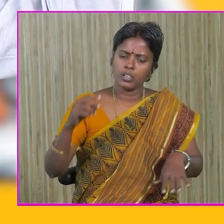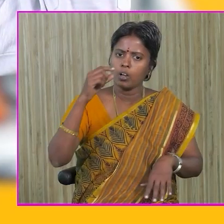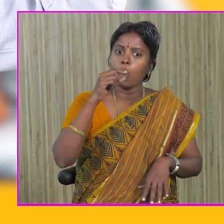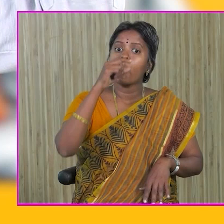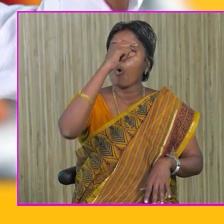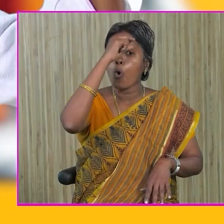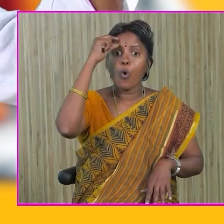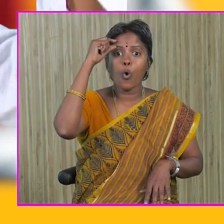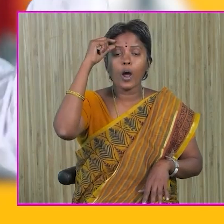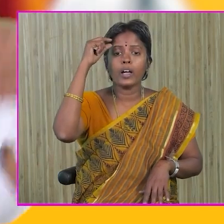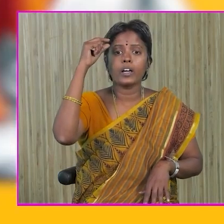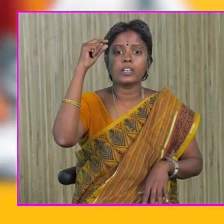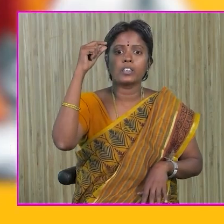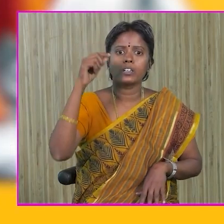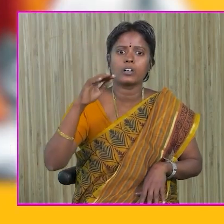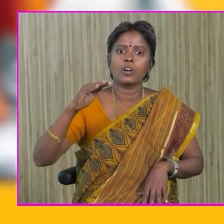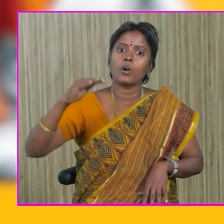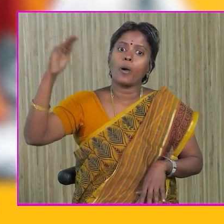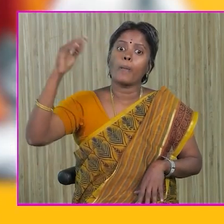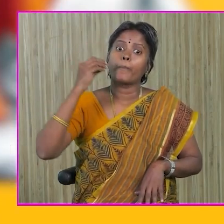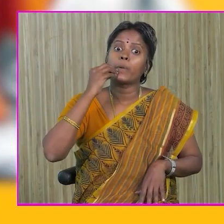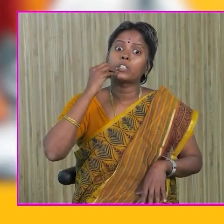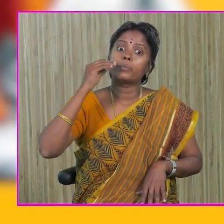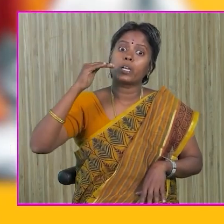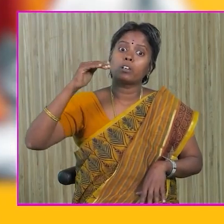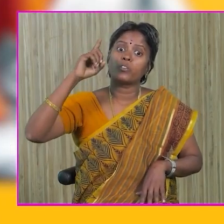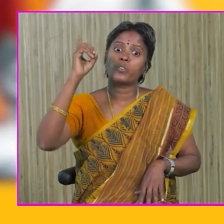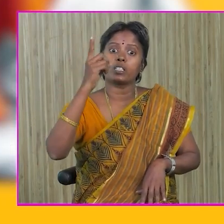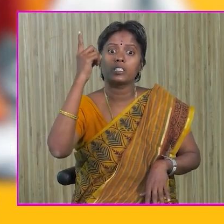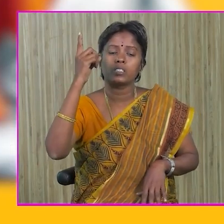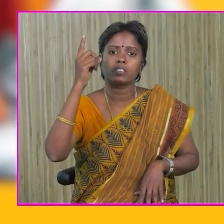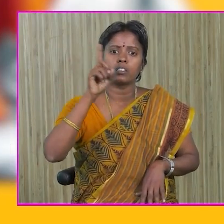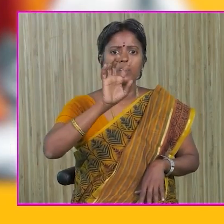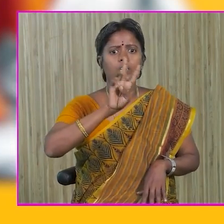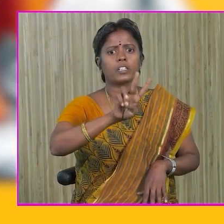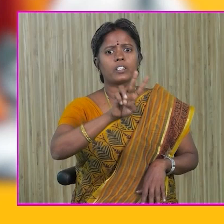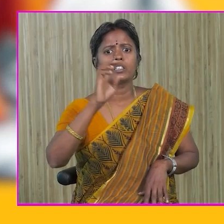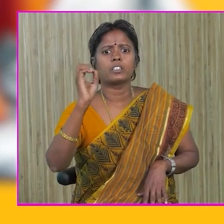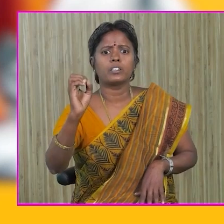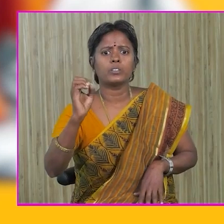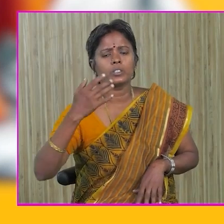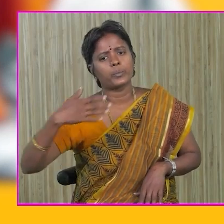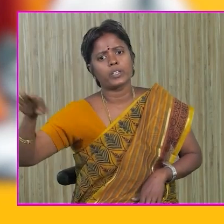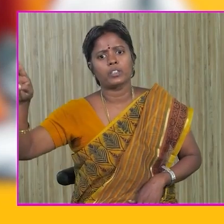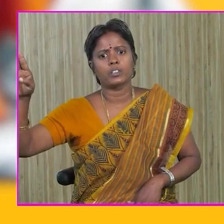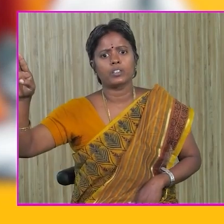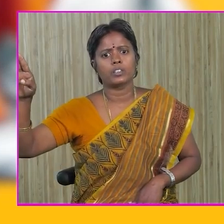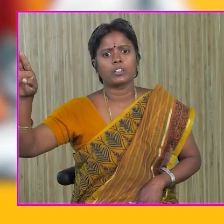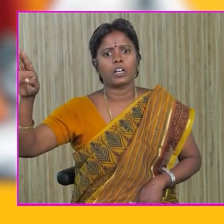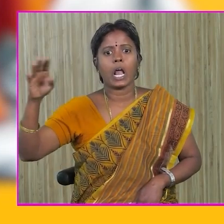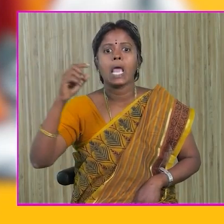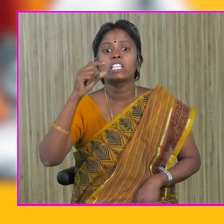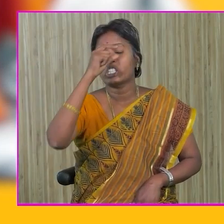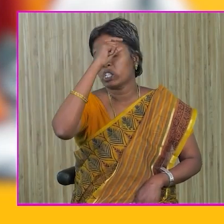ரேங்கில் இருந்தவன், முதல் மதிப்பெண் பெறும் மாணவன் என்னான்னா 20வது ரேங்குக்கு போயிட்டான். அந்த மாதத்தில் சீனுன்னு ஒரு மாணவன் முதல்